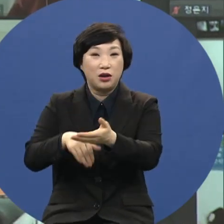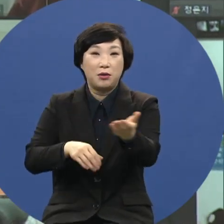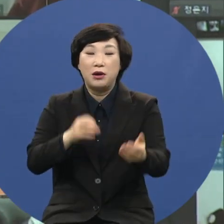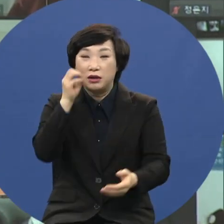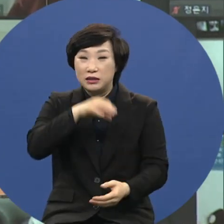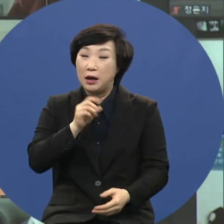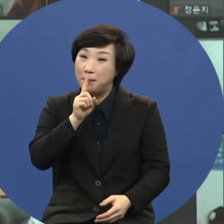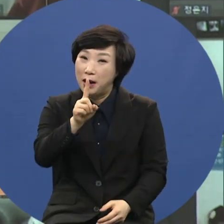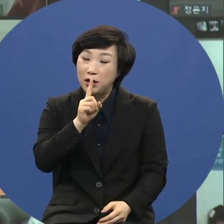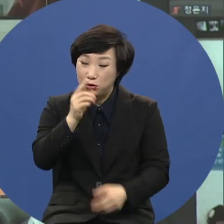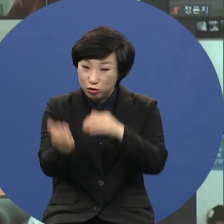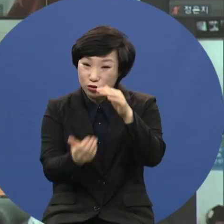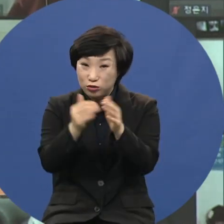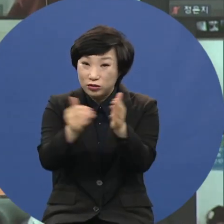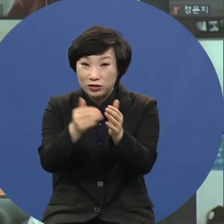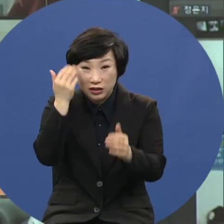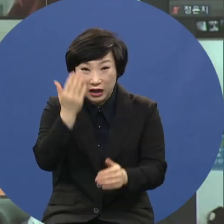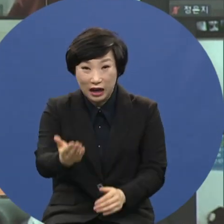말로 이루시나요?